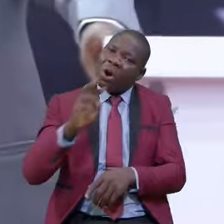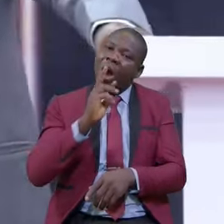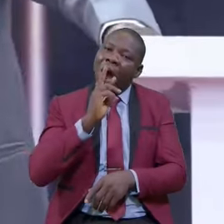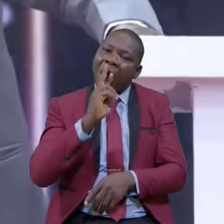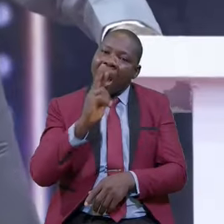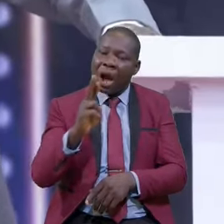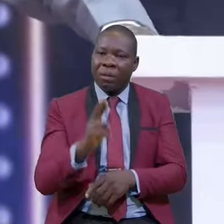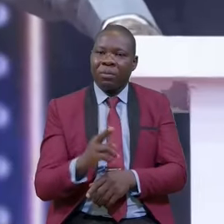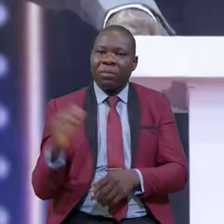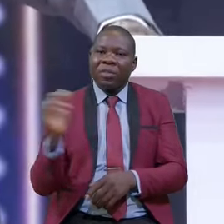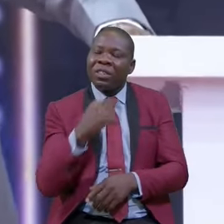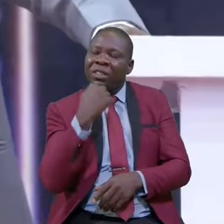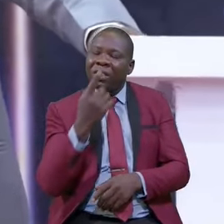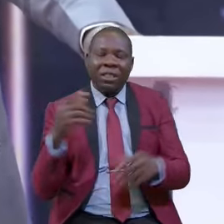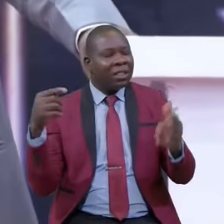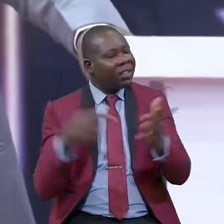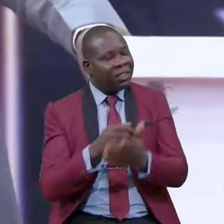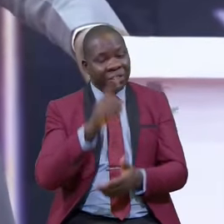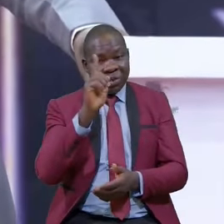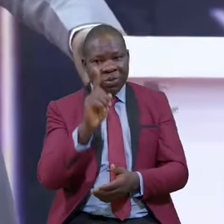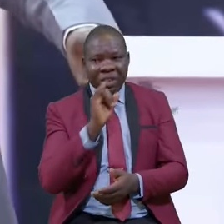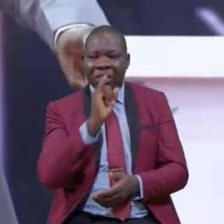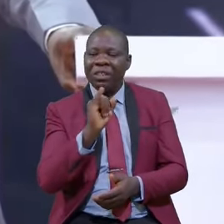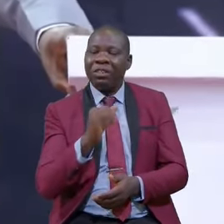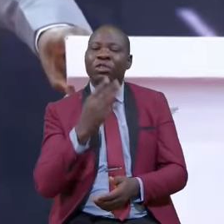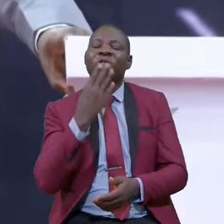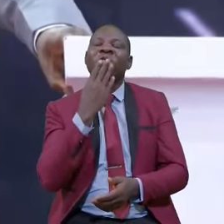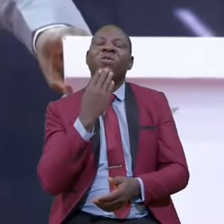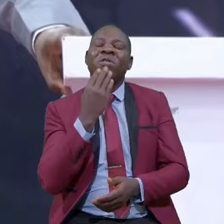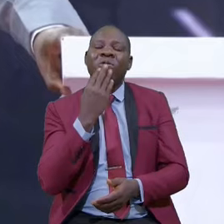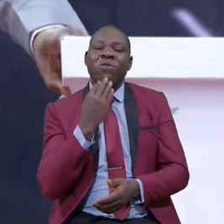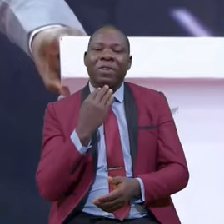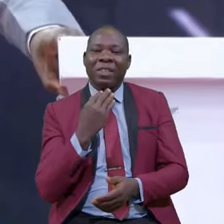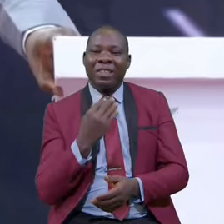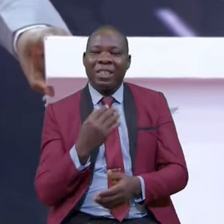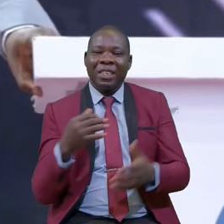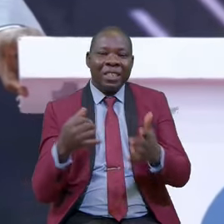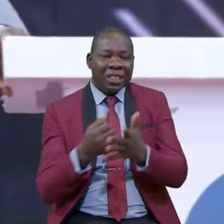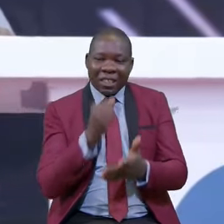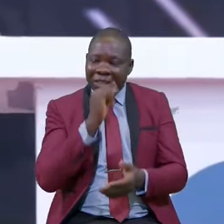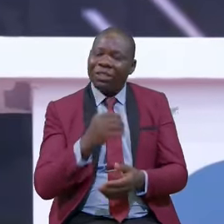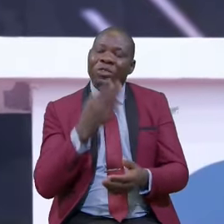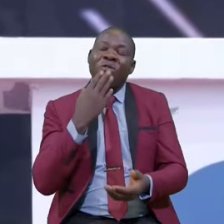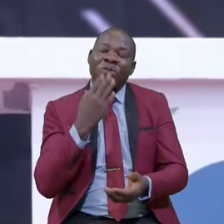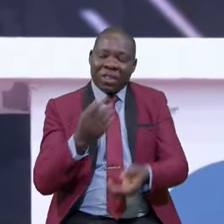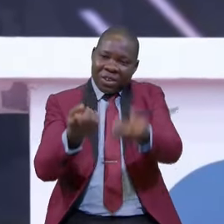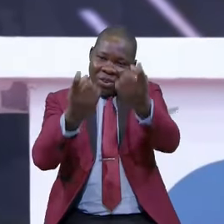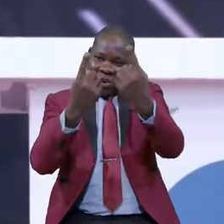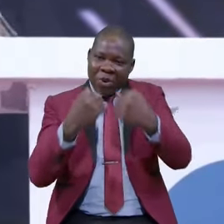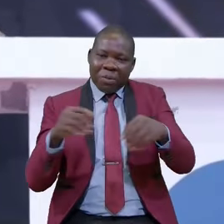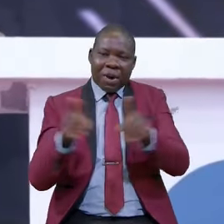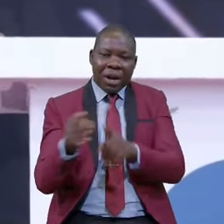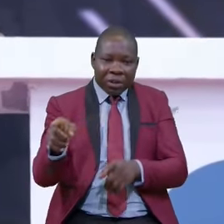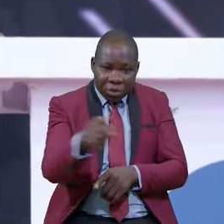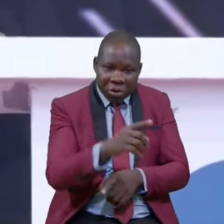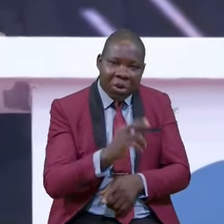message. Oh, ça c'est doux. Je suis d'accord. C'est doux. Venez tel que vous êtes. N'est-ce